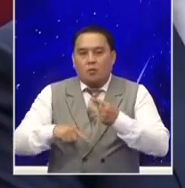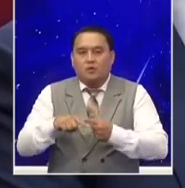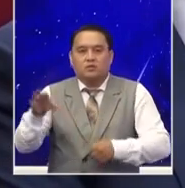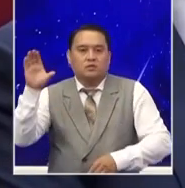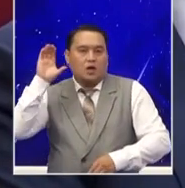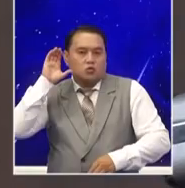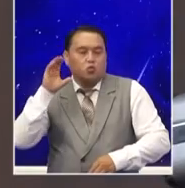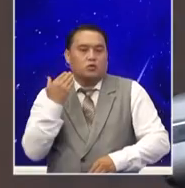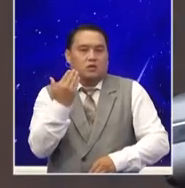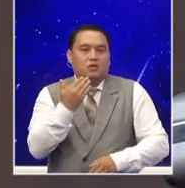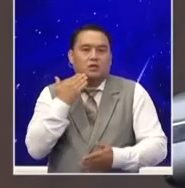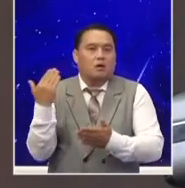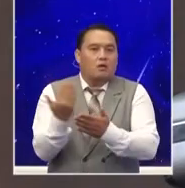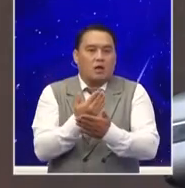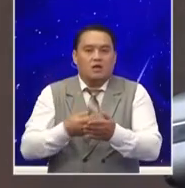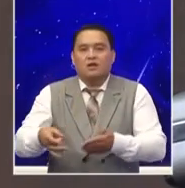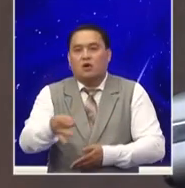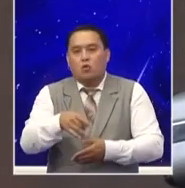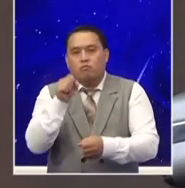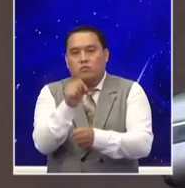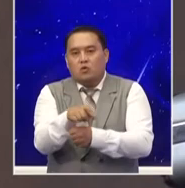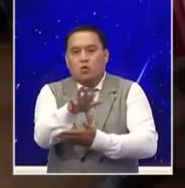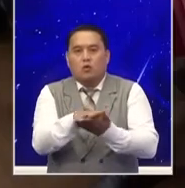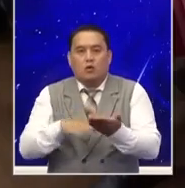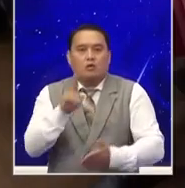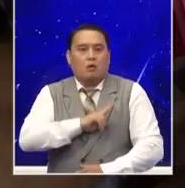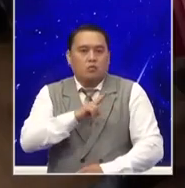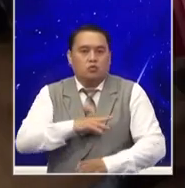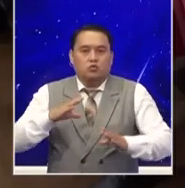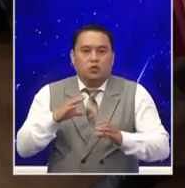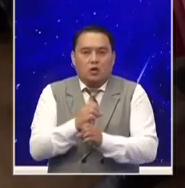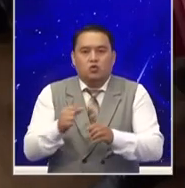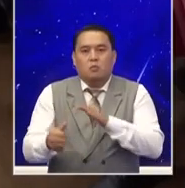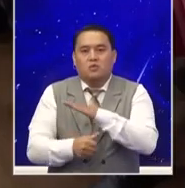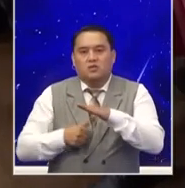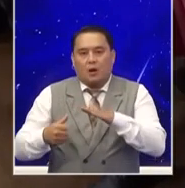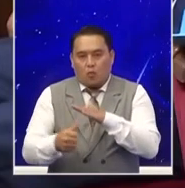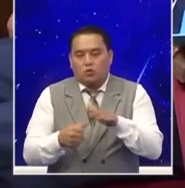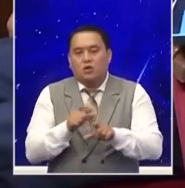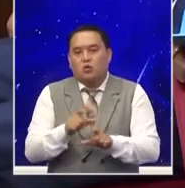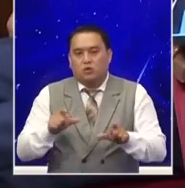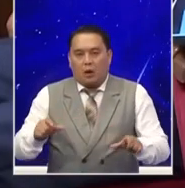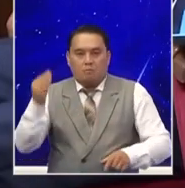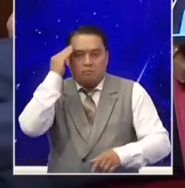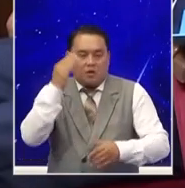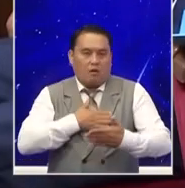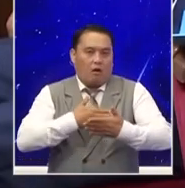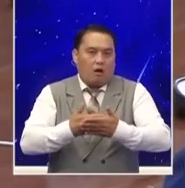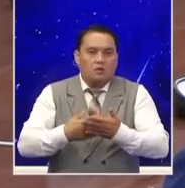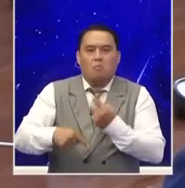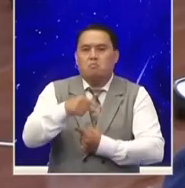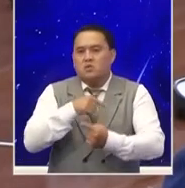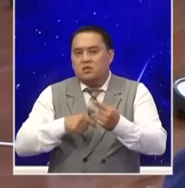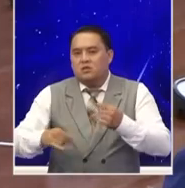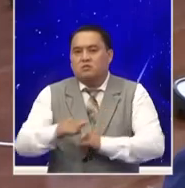заслушал доклады руководителей ведомств и регионов и поручил продолжить работу по сокращению безработного населения, а также принять меры по оптимизации